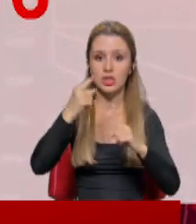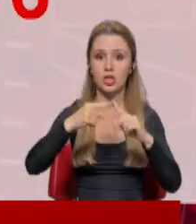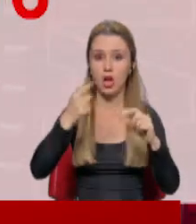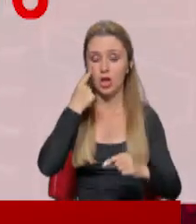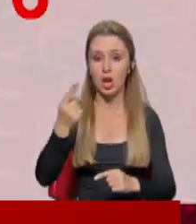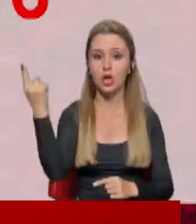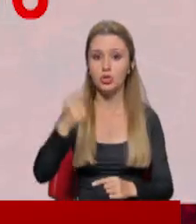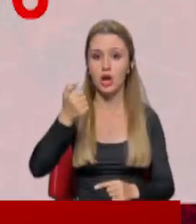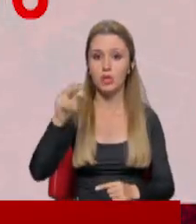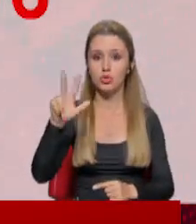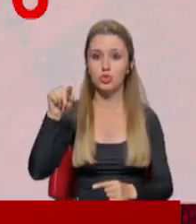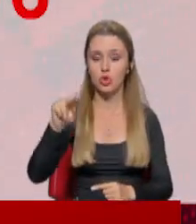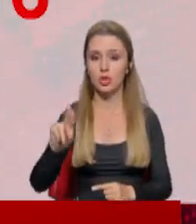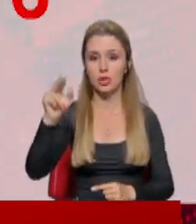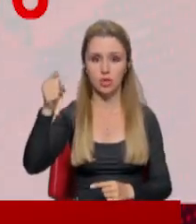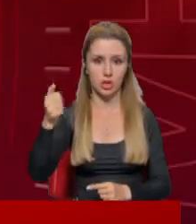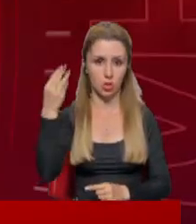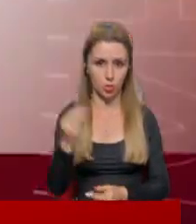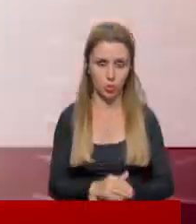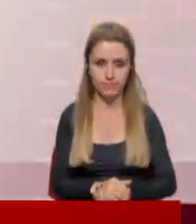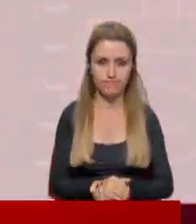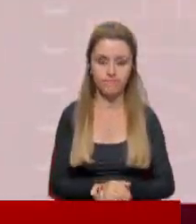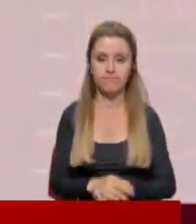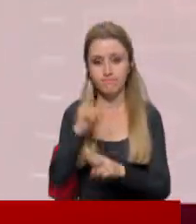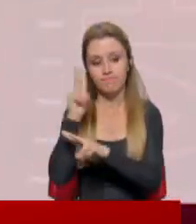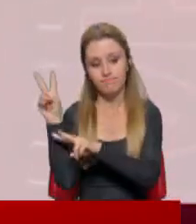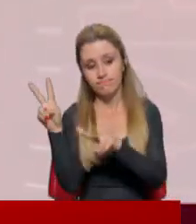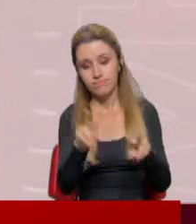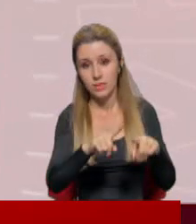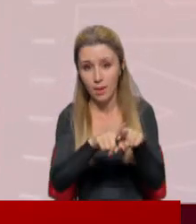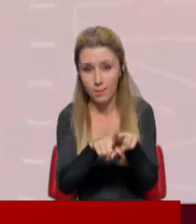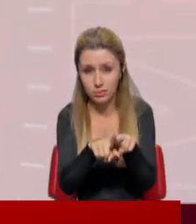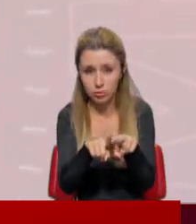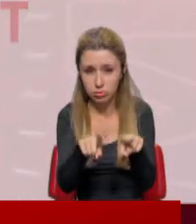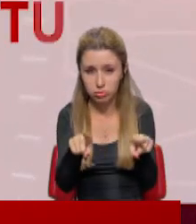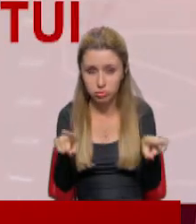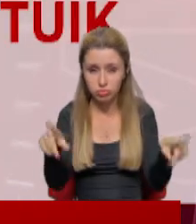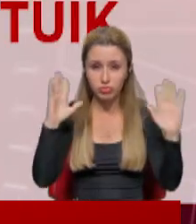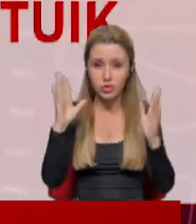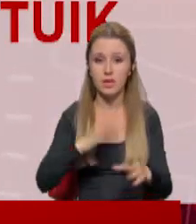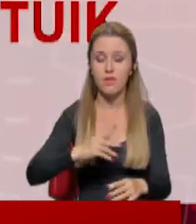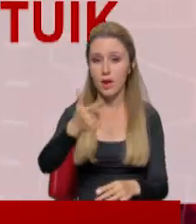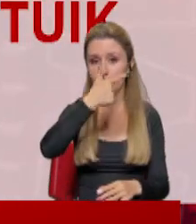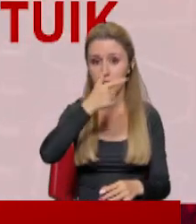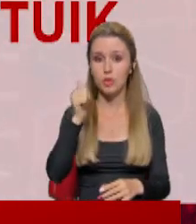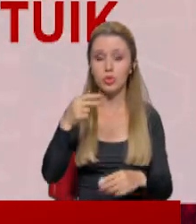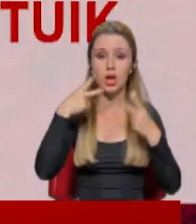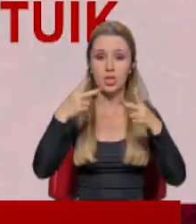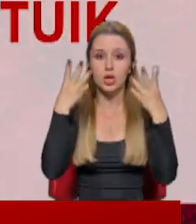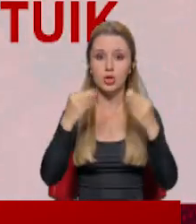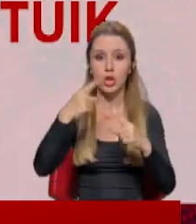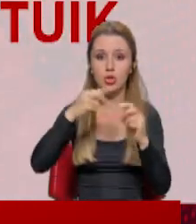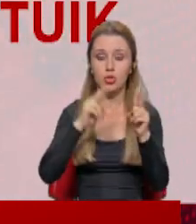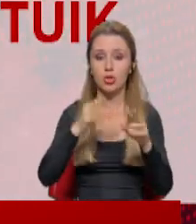göre %63,76'ya çıktı gözler makasın açıldıkça açıldığı Perşembe günü açıklanacak